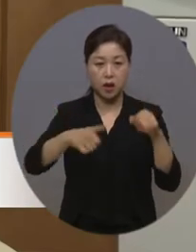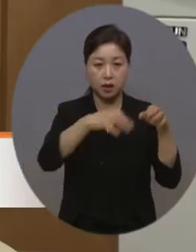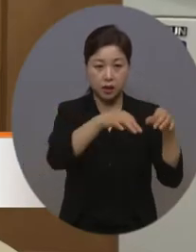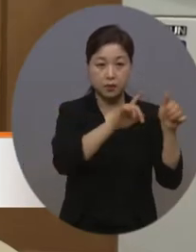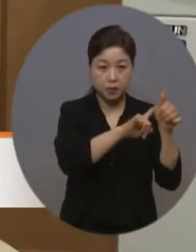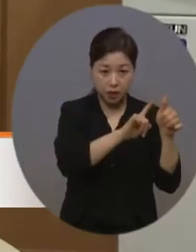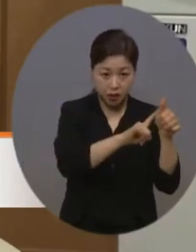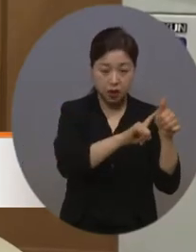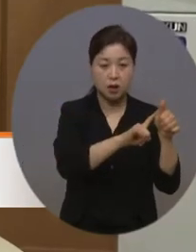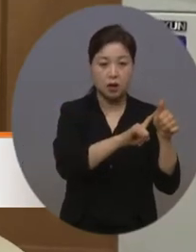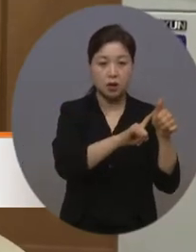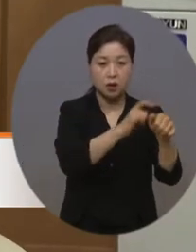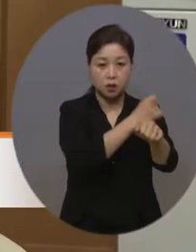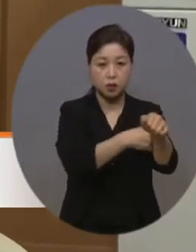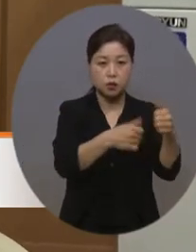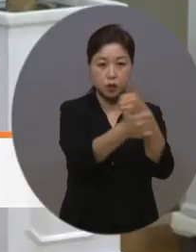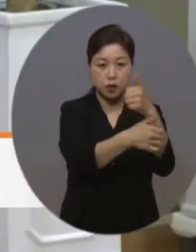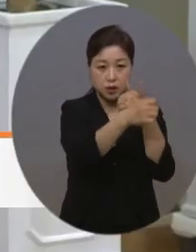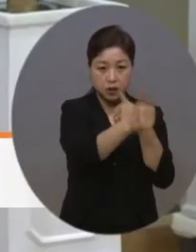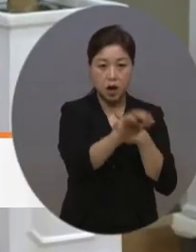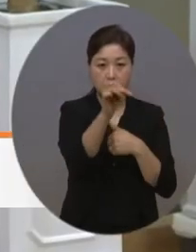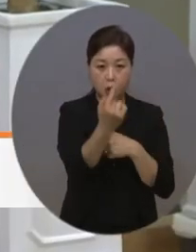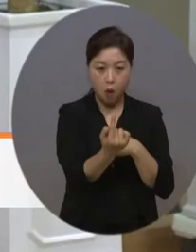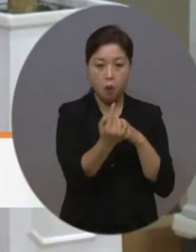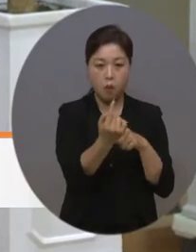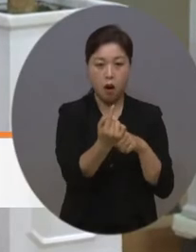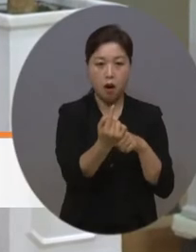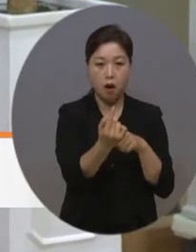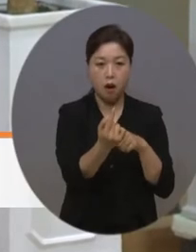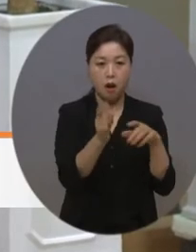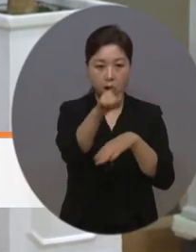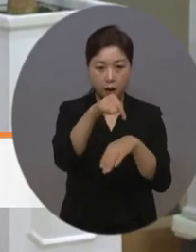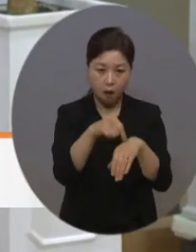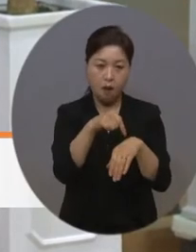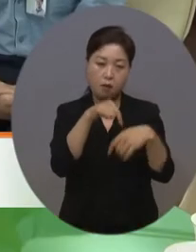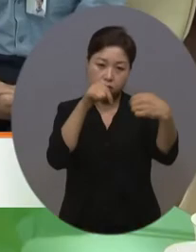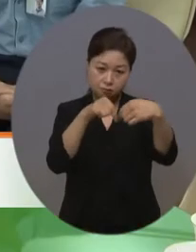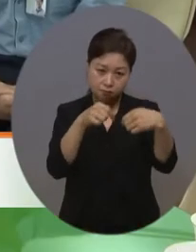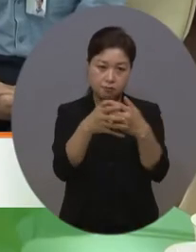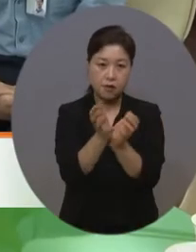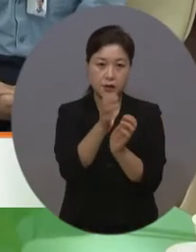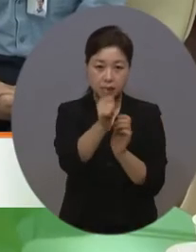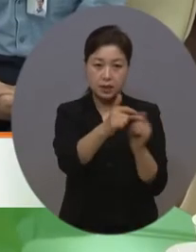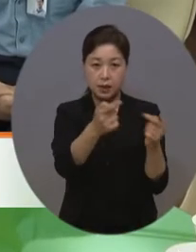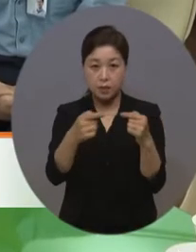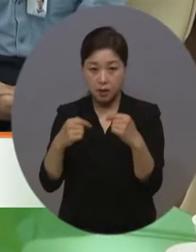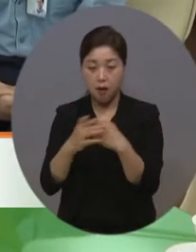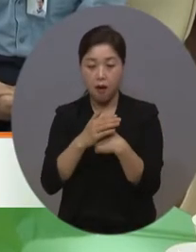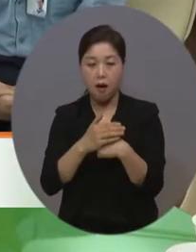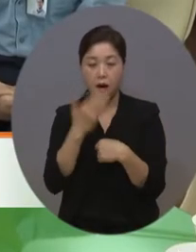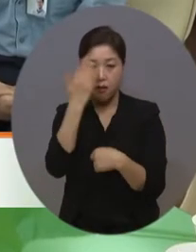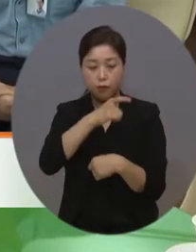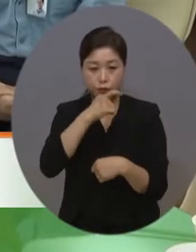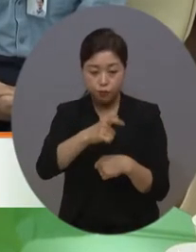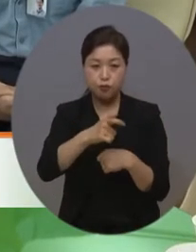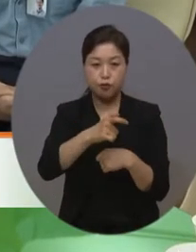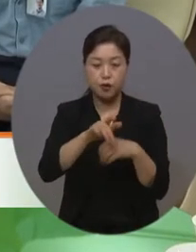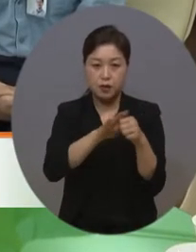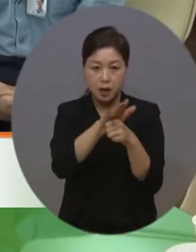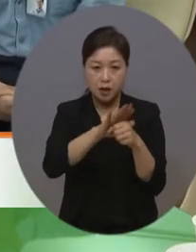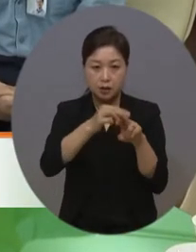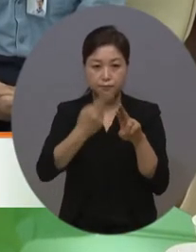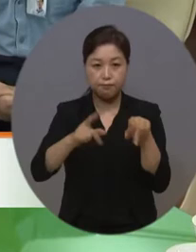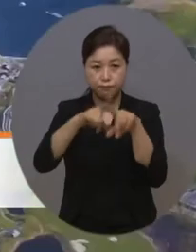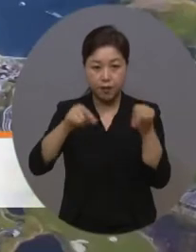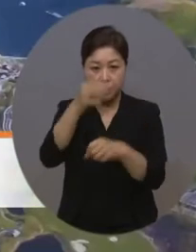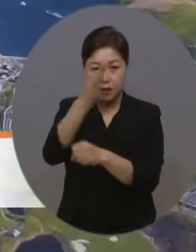김재호 노조위원장, 오문현 대외협력부문장이 참석한 가운데 여수사랑상품권 구매증서 전달식을